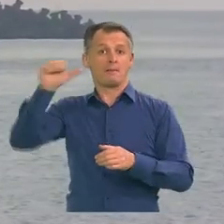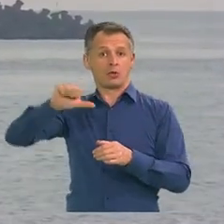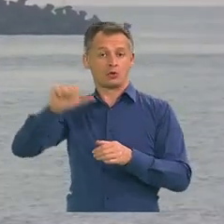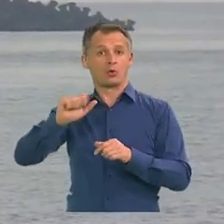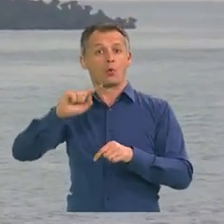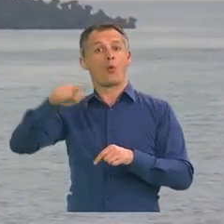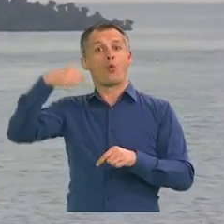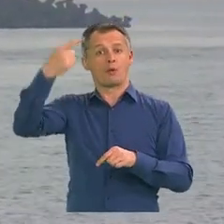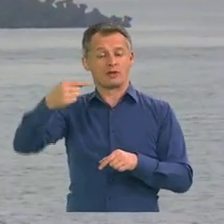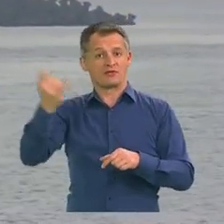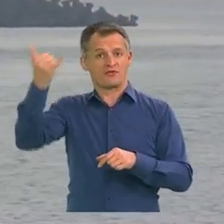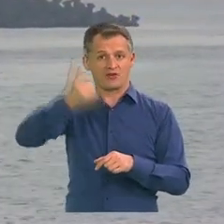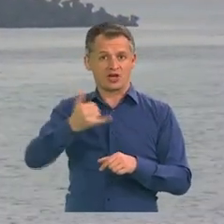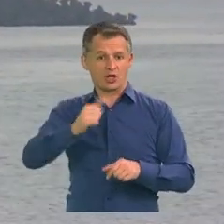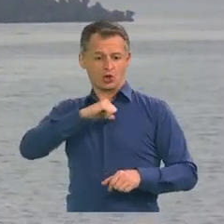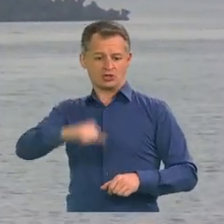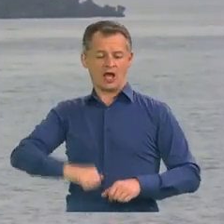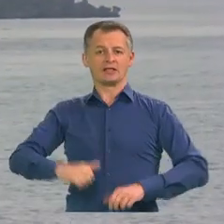Constanța.